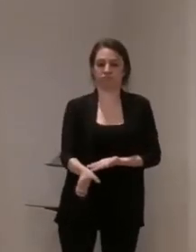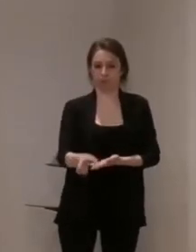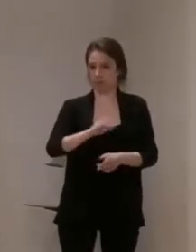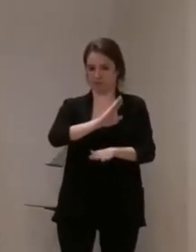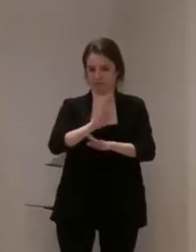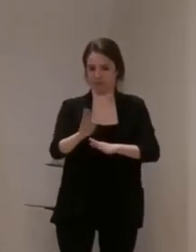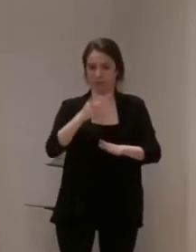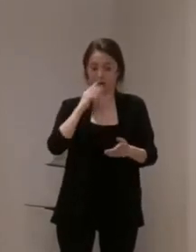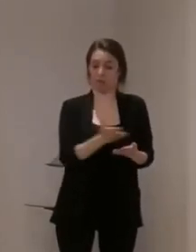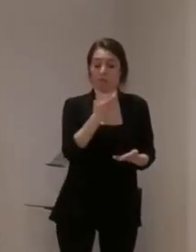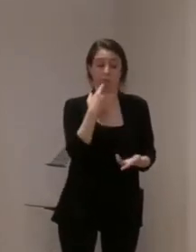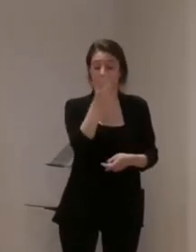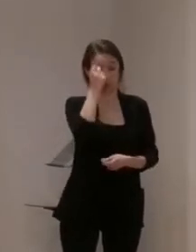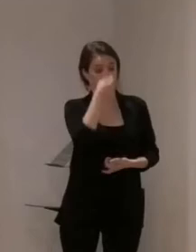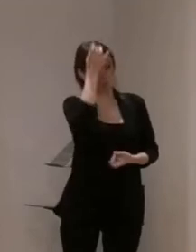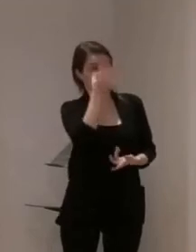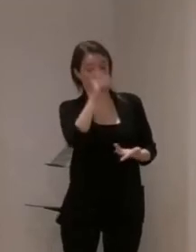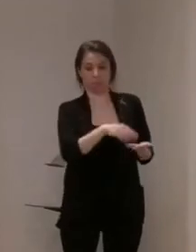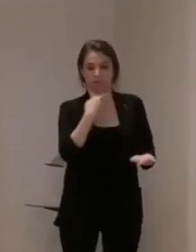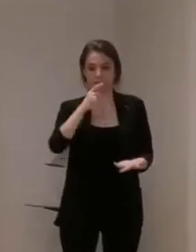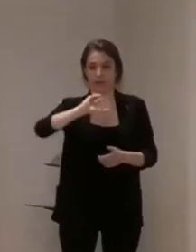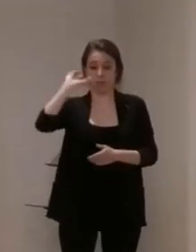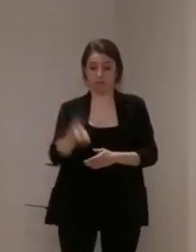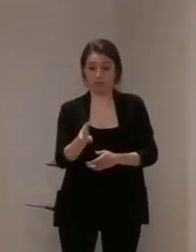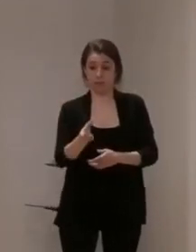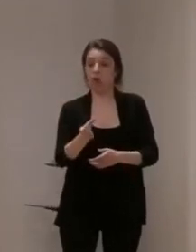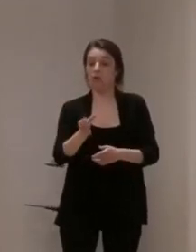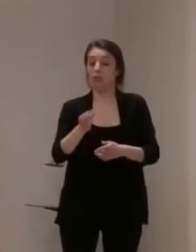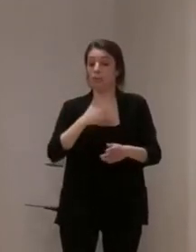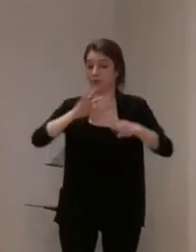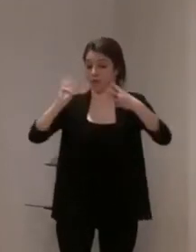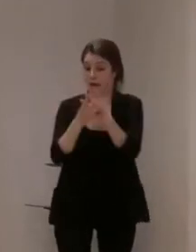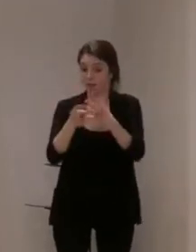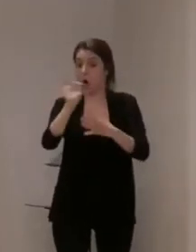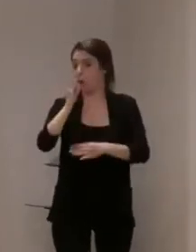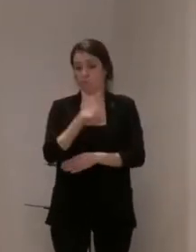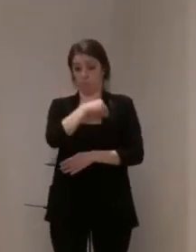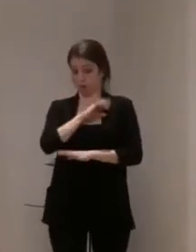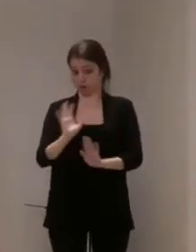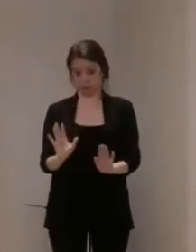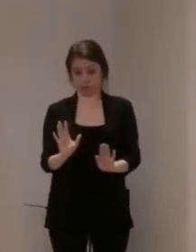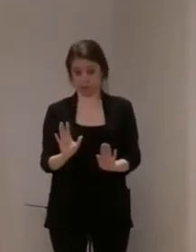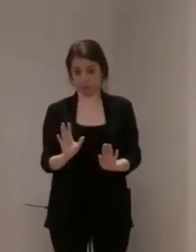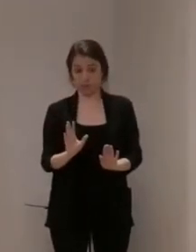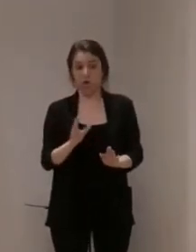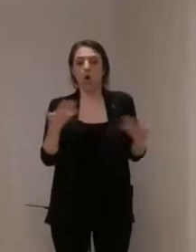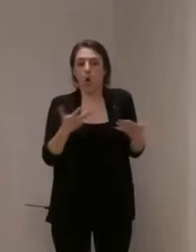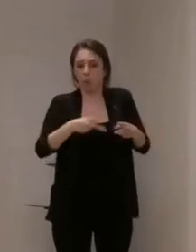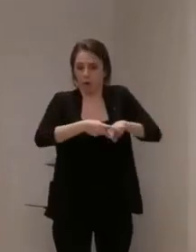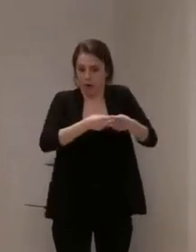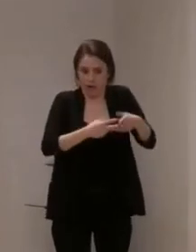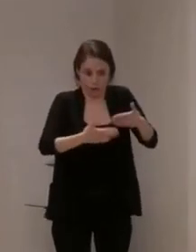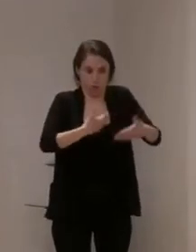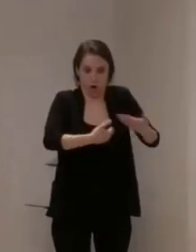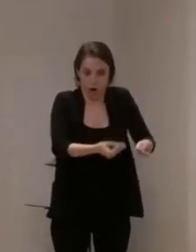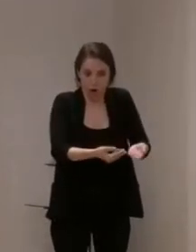penes, que podien anar des de la presó fins a la mort. La principal eina que tenien per aconseguir això